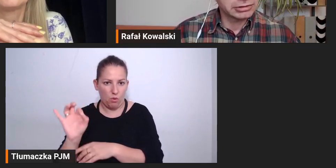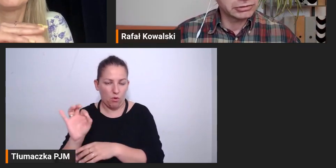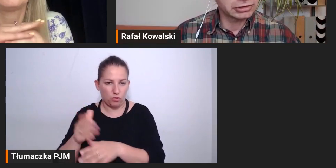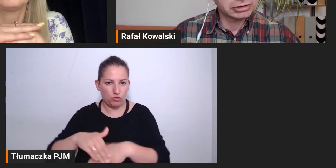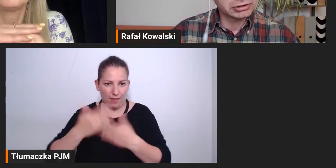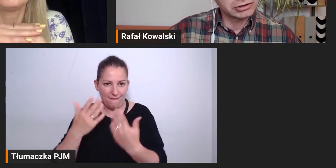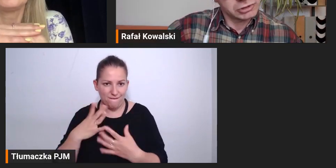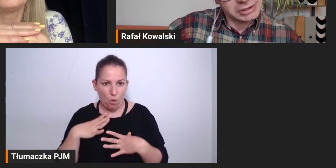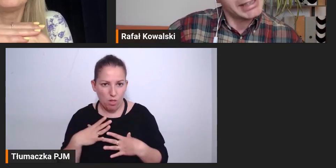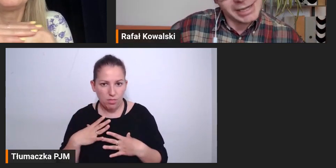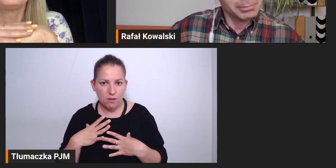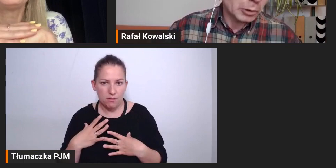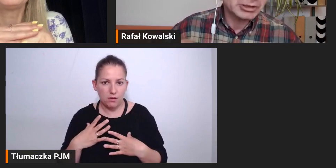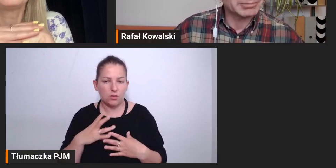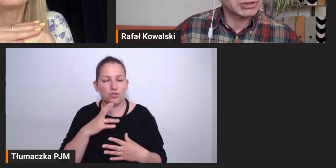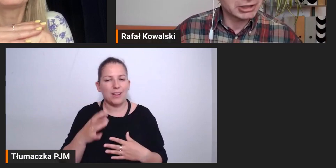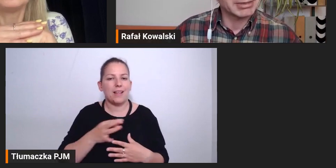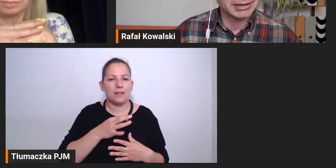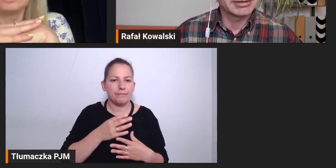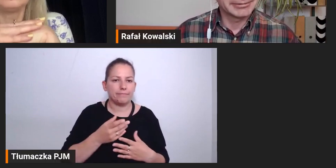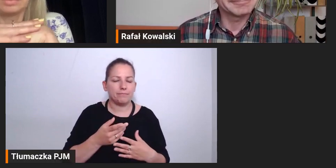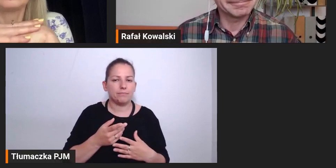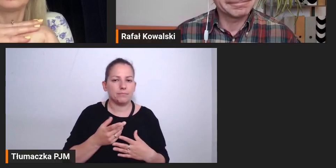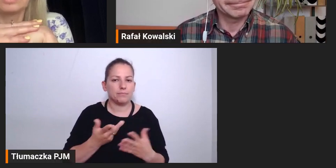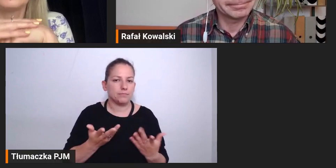wolny, czy jednak po tym trzeba...